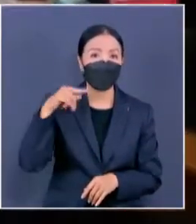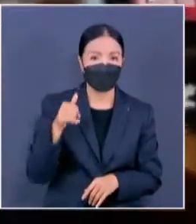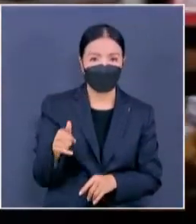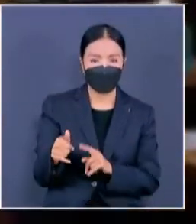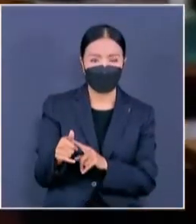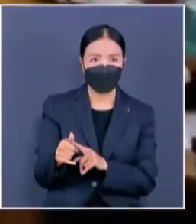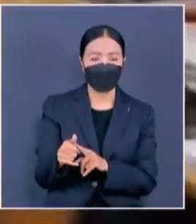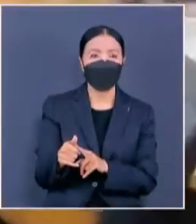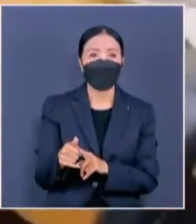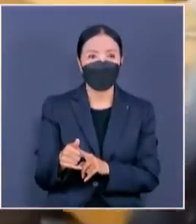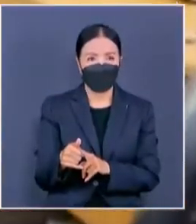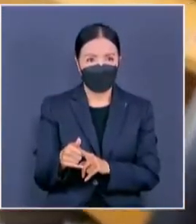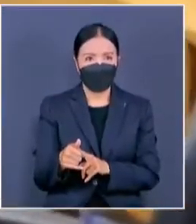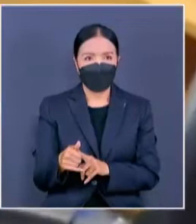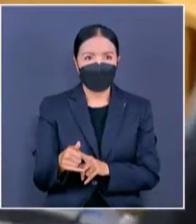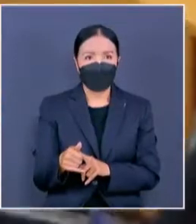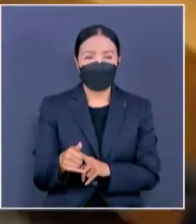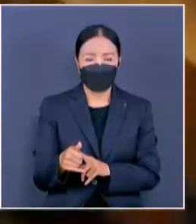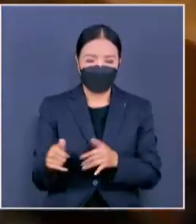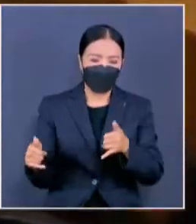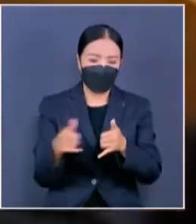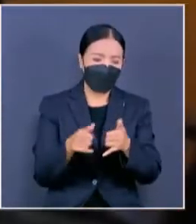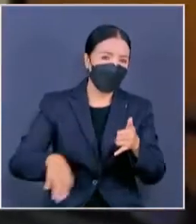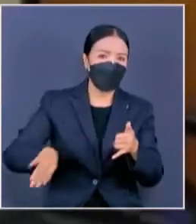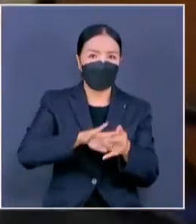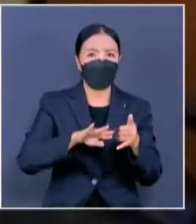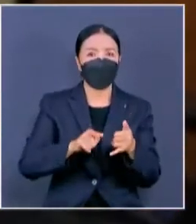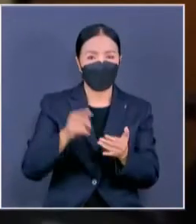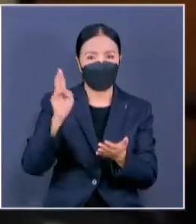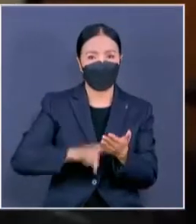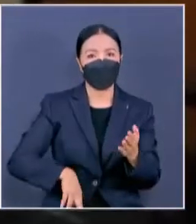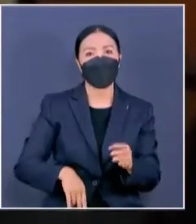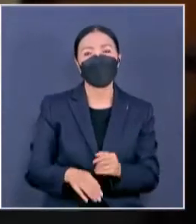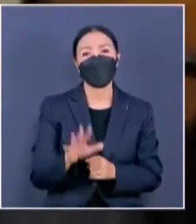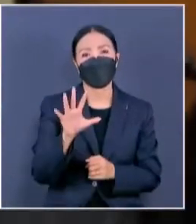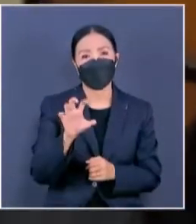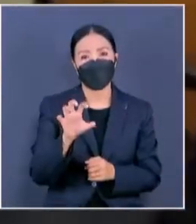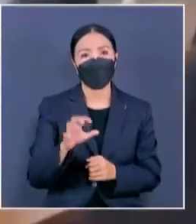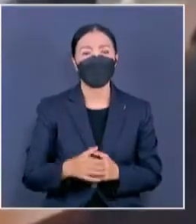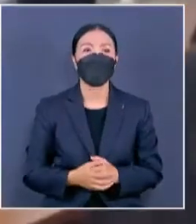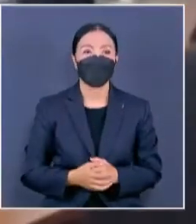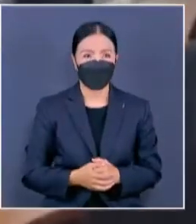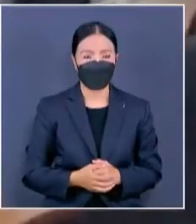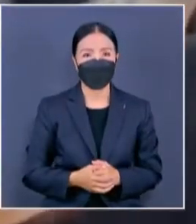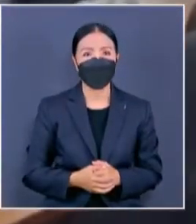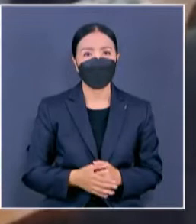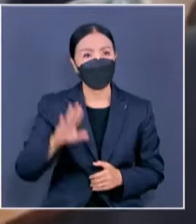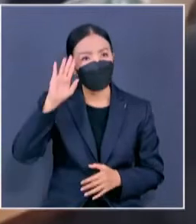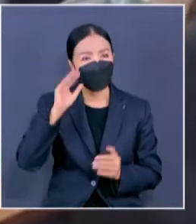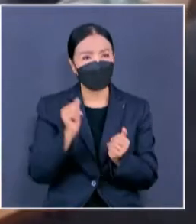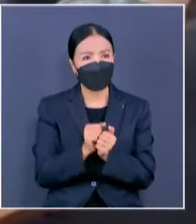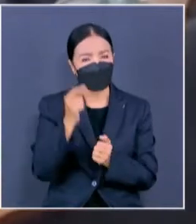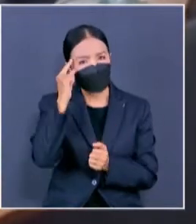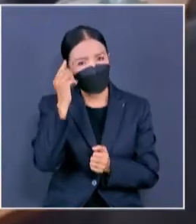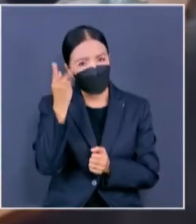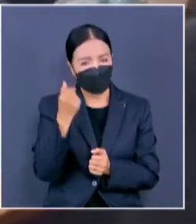ายหญิงพนักงานสอบสวนแจ้งข้อหาทำร้ายร่างกายผู้อื่นเปรียบเทียบปรับเป็นเงิน500บาทซึ่งตำรวจก็บอกว่าใช้ดุลย